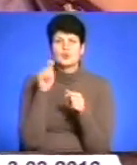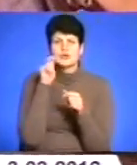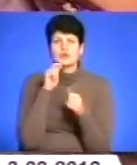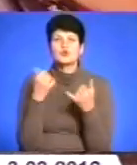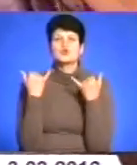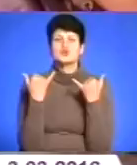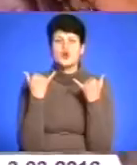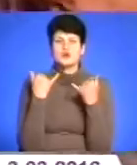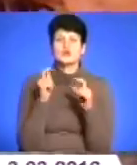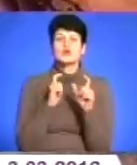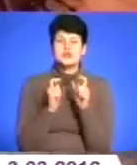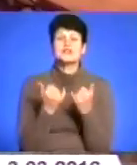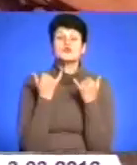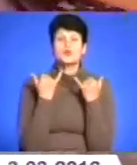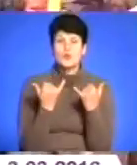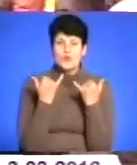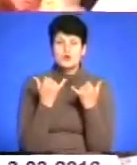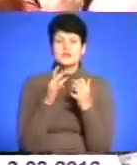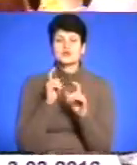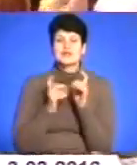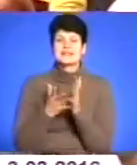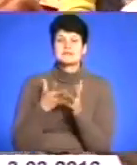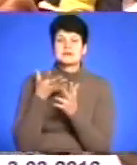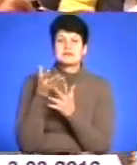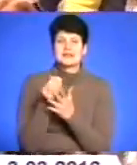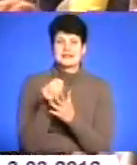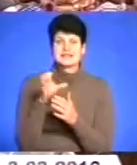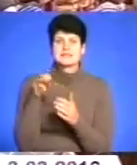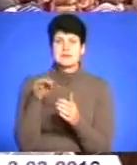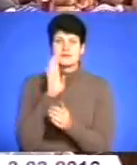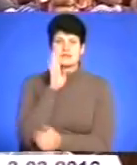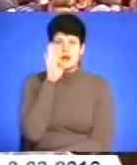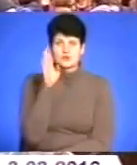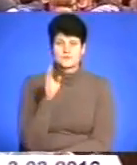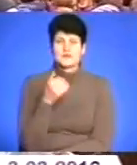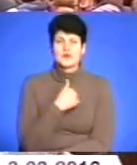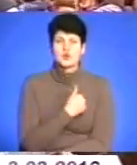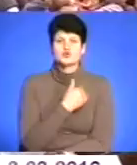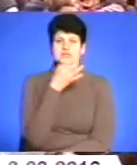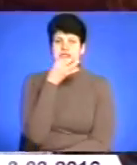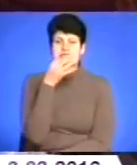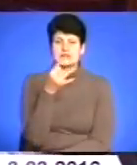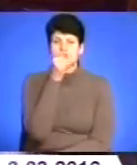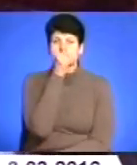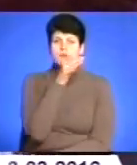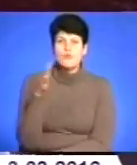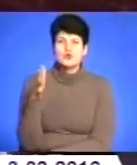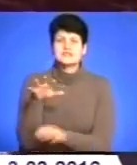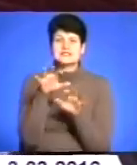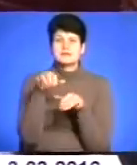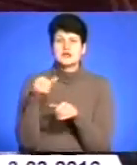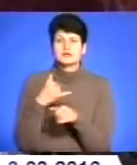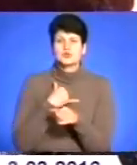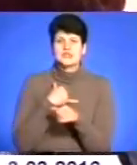сьогодні студентам, іменно сьогодні студентам виплатили стипендію зранку. Я хочу сказати, що не можна відбирати нас наші